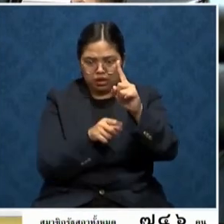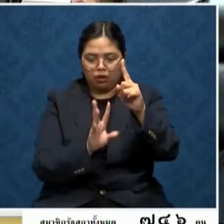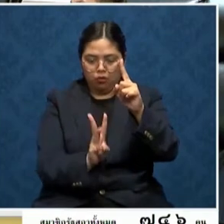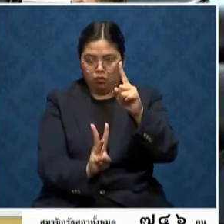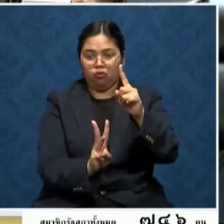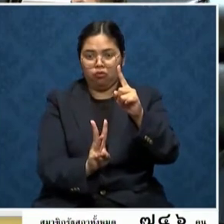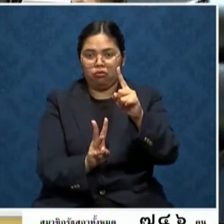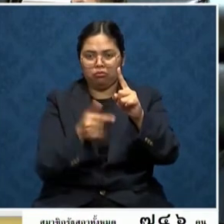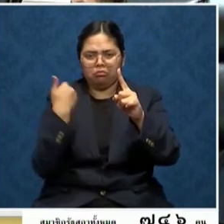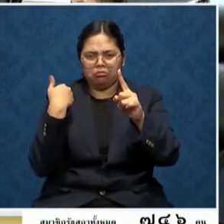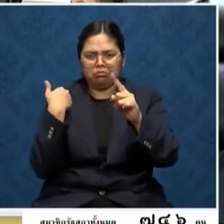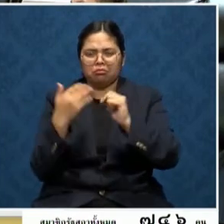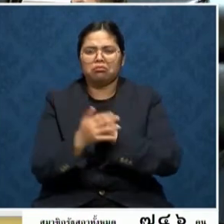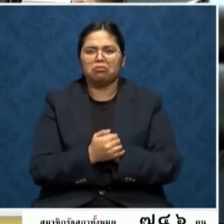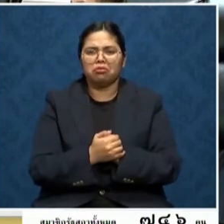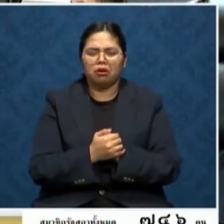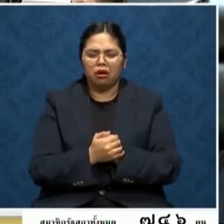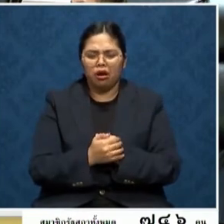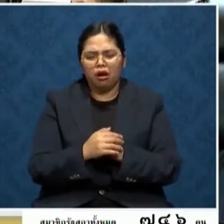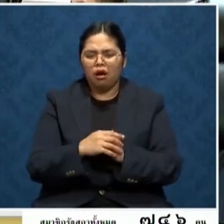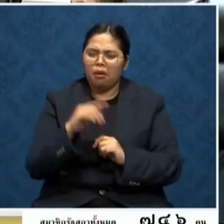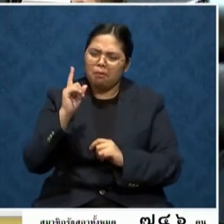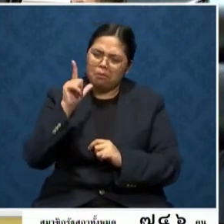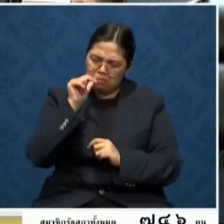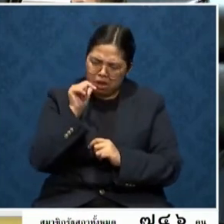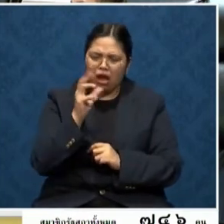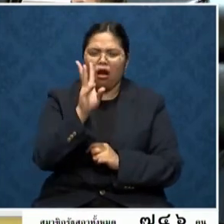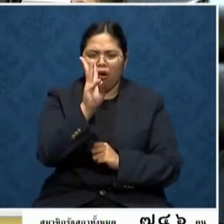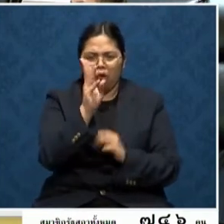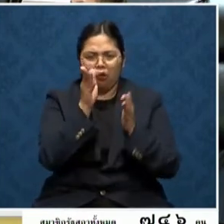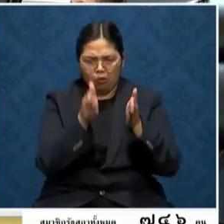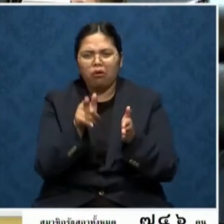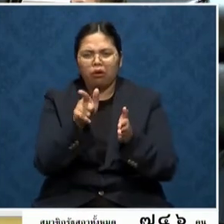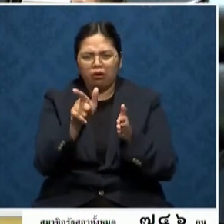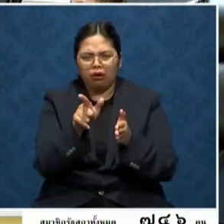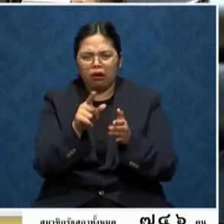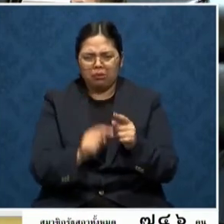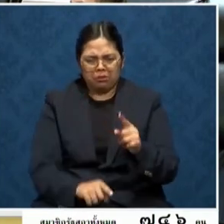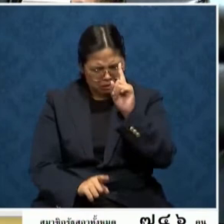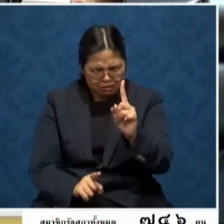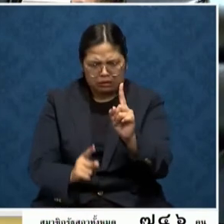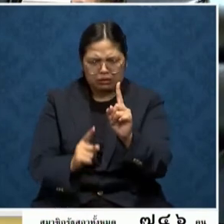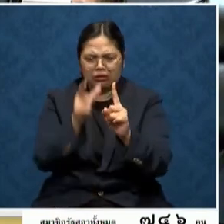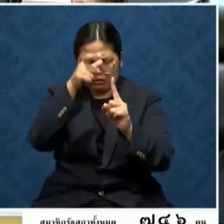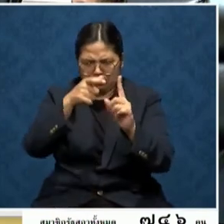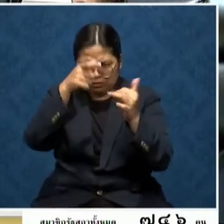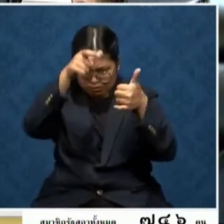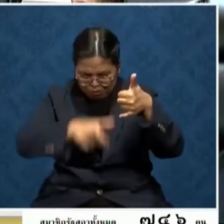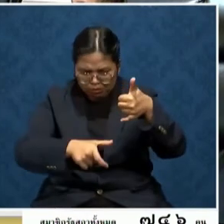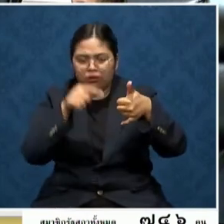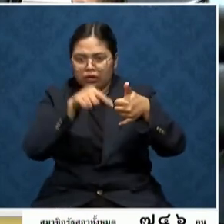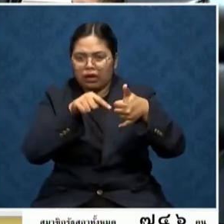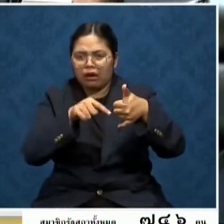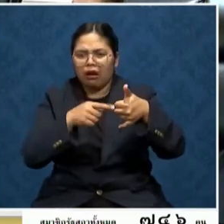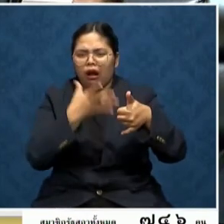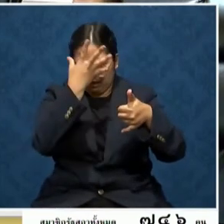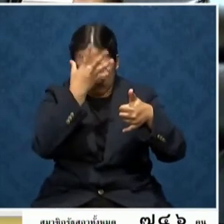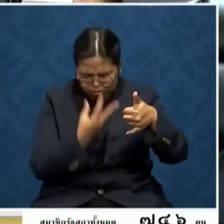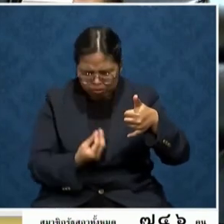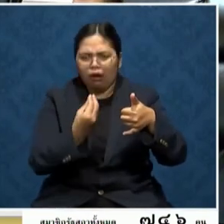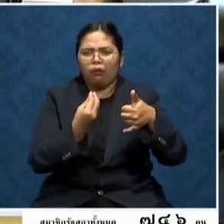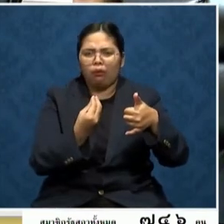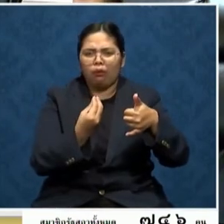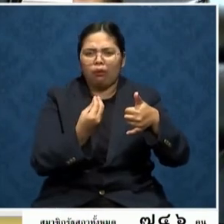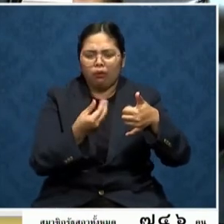ะเราเห็นคุณแม่เดินมา6คนเนี่ย1ในนั้นประสบภาวะซึมเศร้าหลังคลอดค่ะสิ่